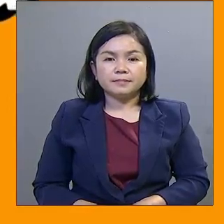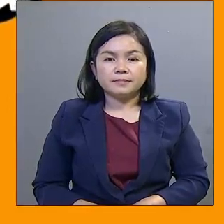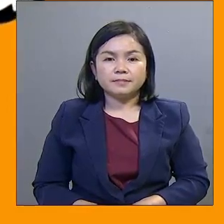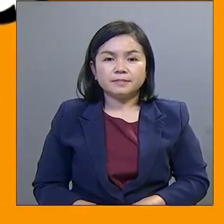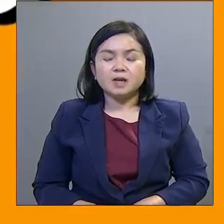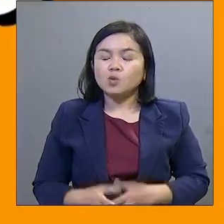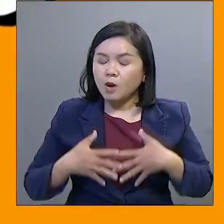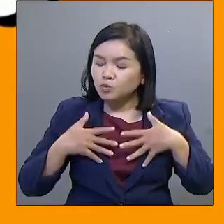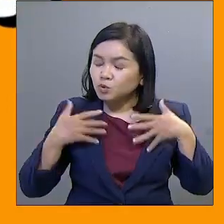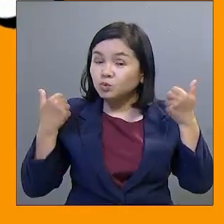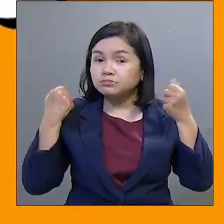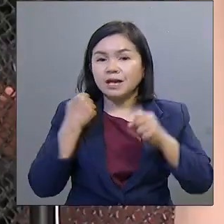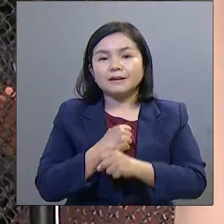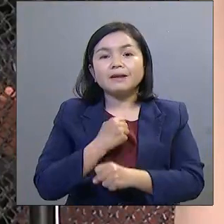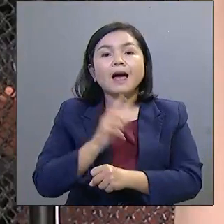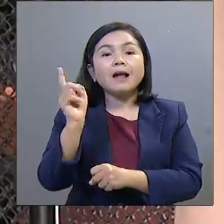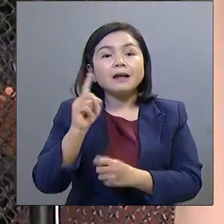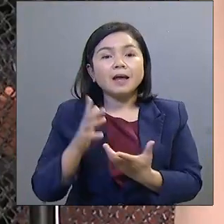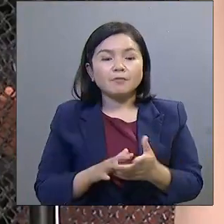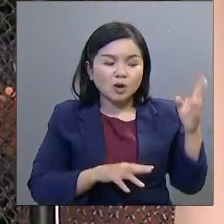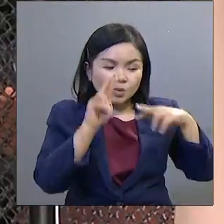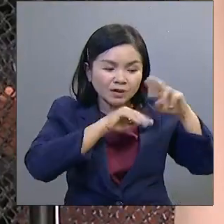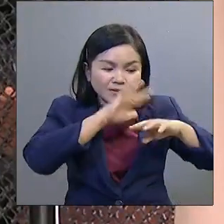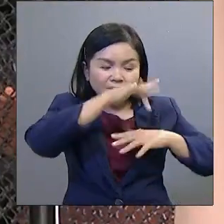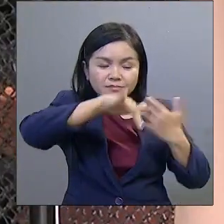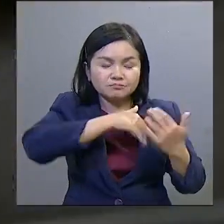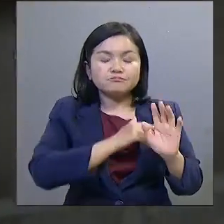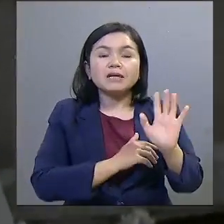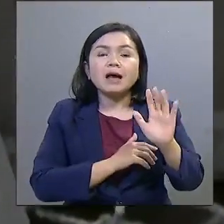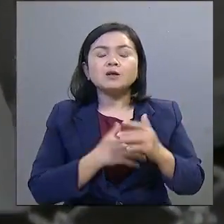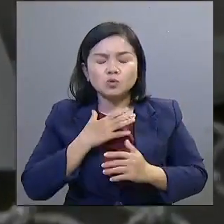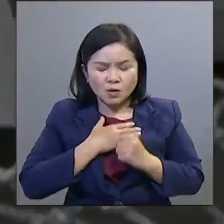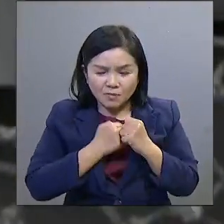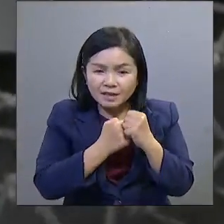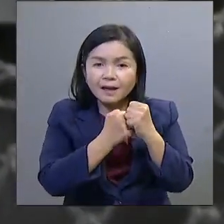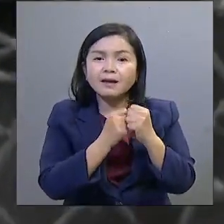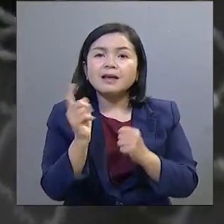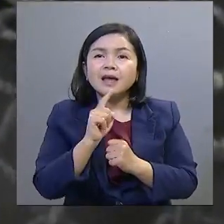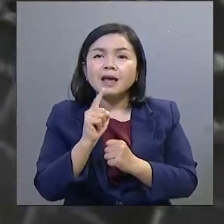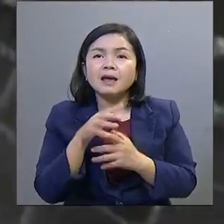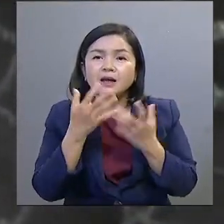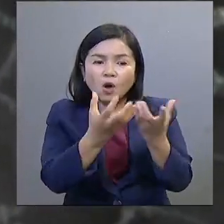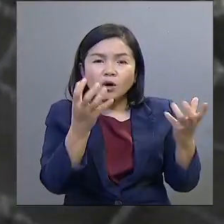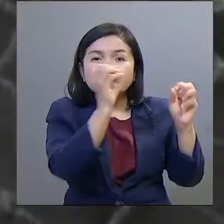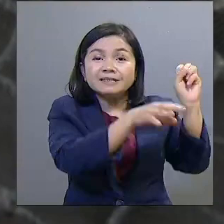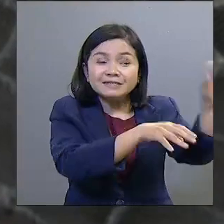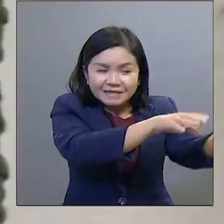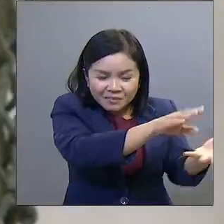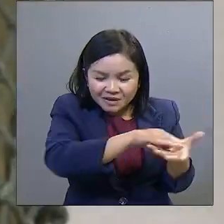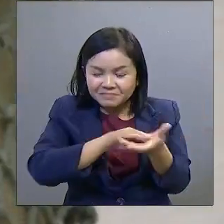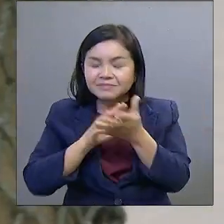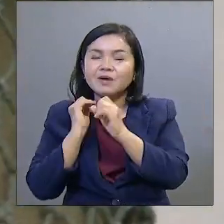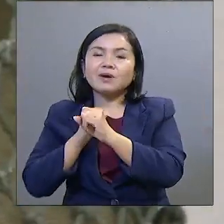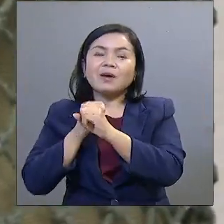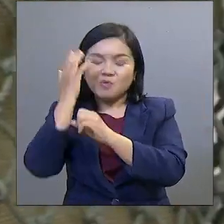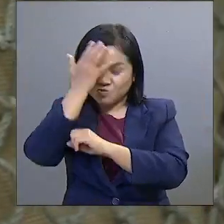ความสุขในการทำงานพี่อาจจะไม่ได้บอกว่าตัวเองเป็นนักอนุรักษ์หรืออะไรเงี้ยแต่เราพยายามที่จะเอางานดีไซน์มาใช้กับวัสดุที่มันแมทเทียลที่มันยังมีความสวย